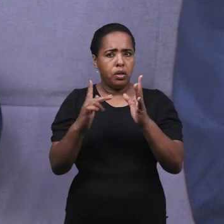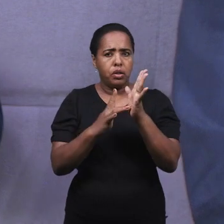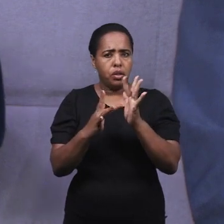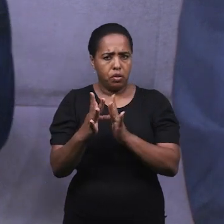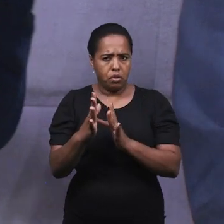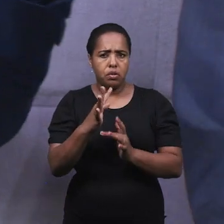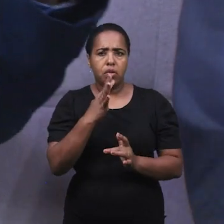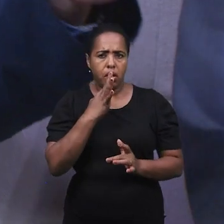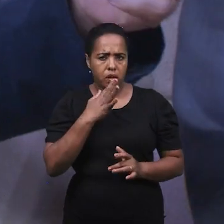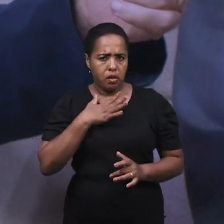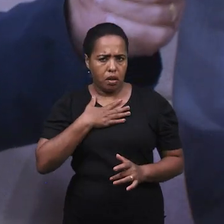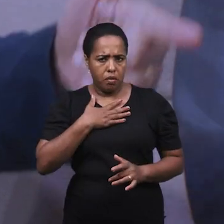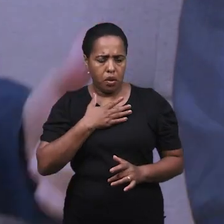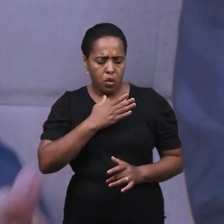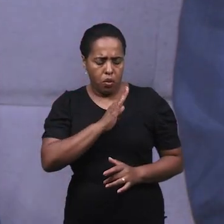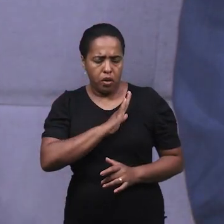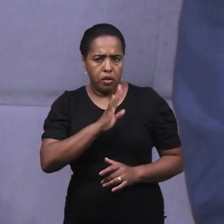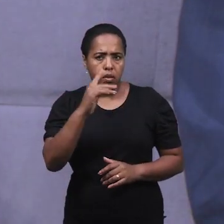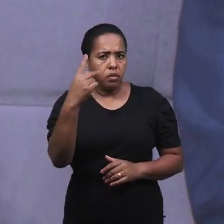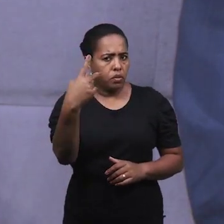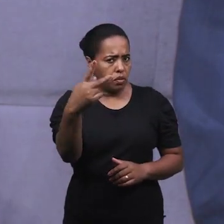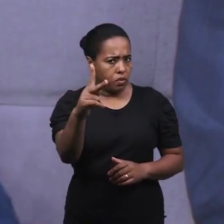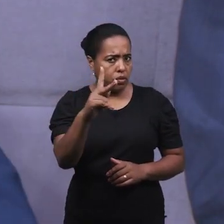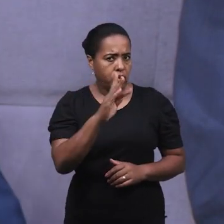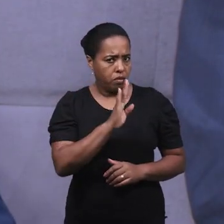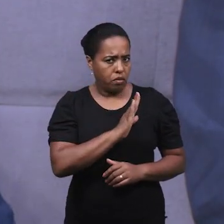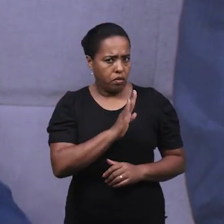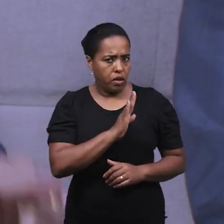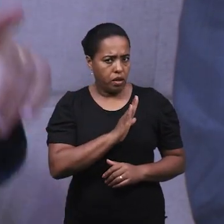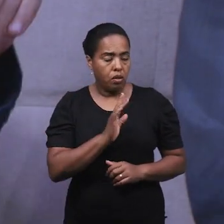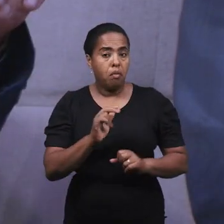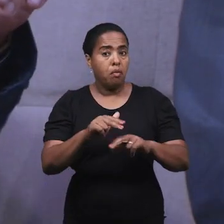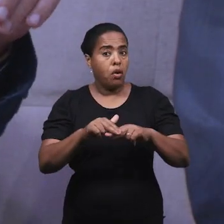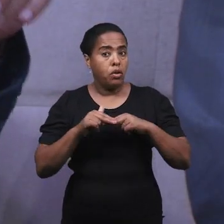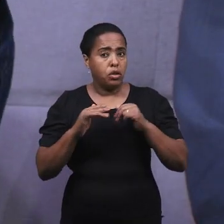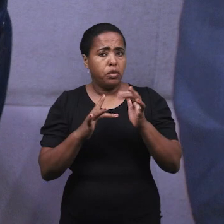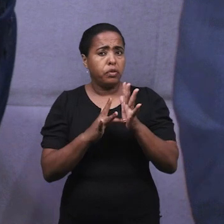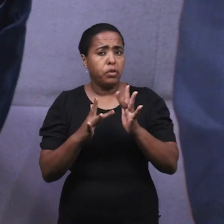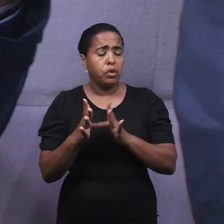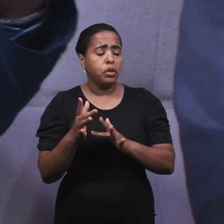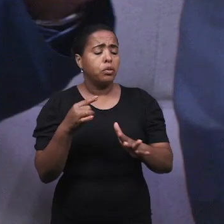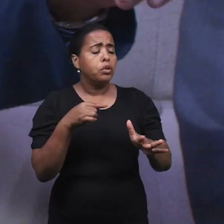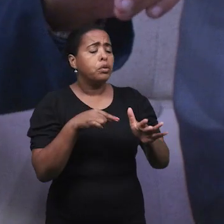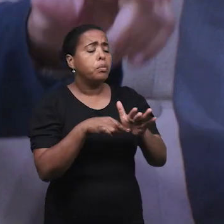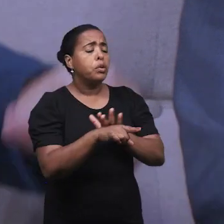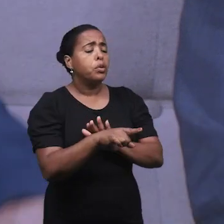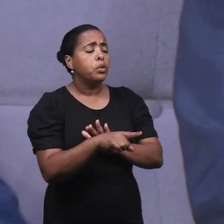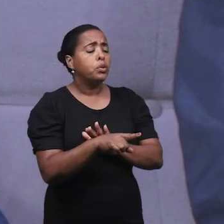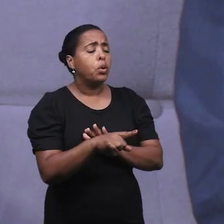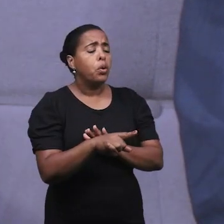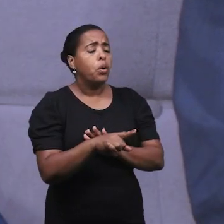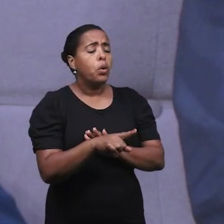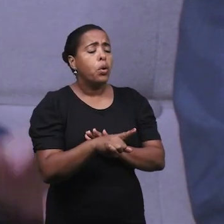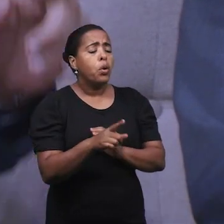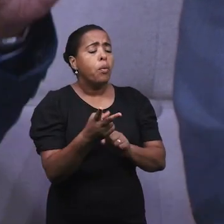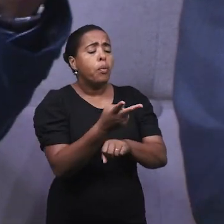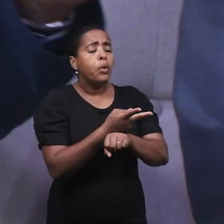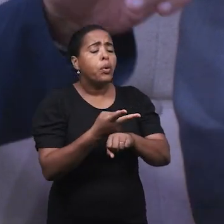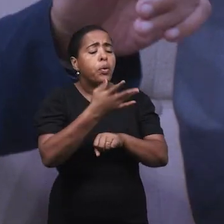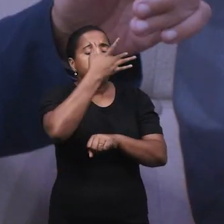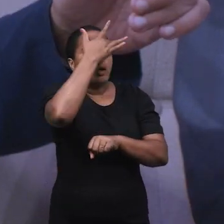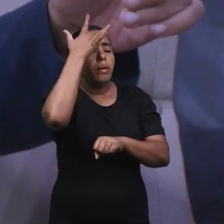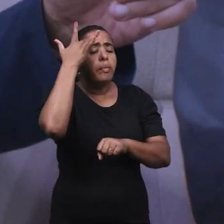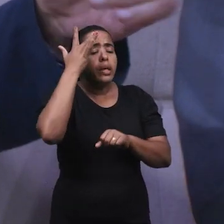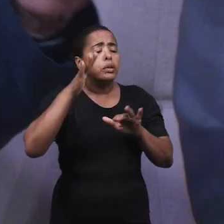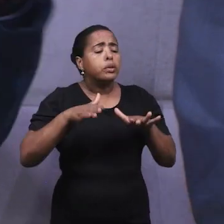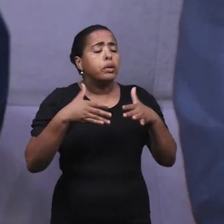cœur. C'est pour cela qu'il a demandé à qui tu cherches. Parce qu'il savait que ceux qui